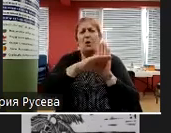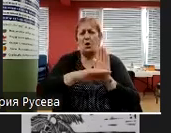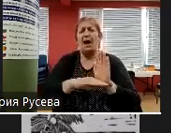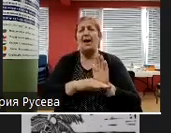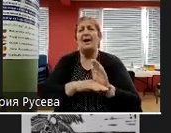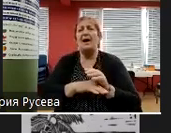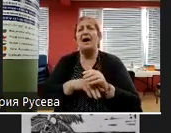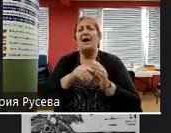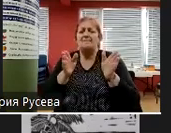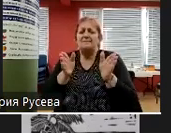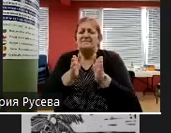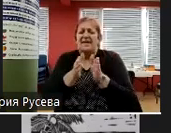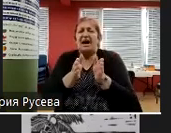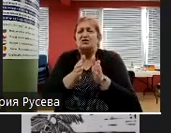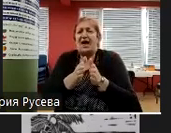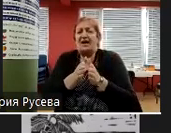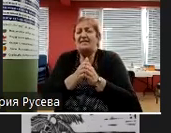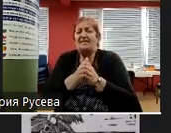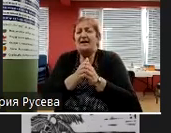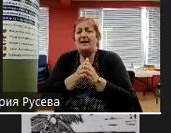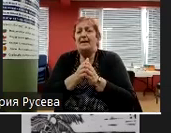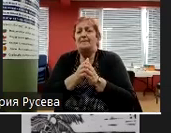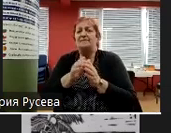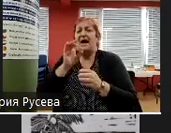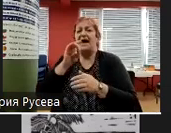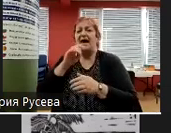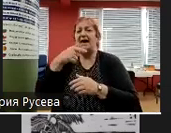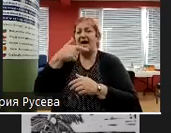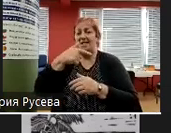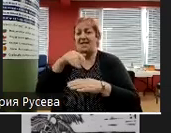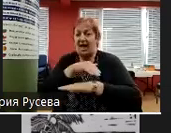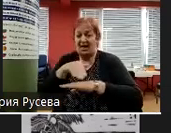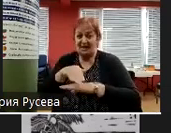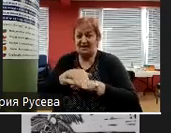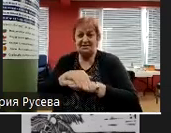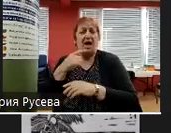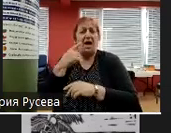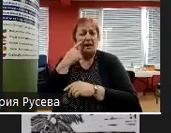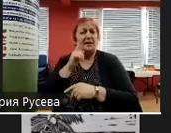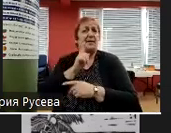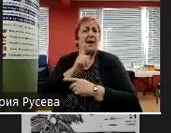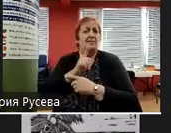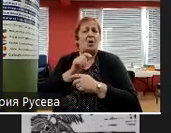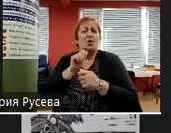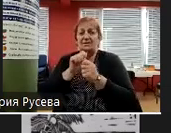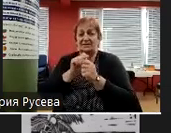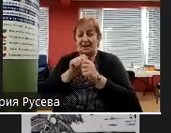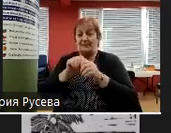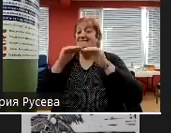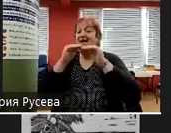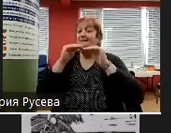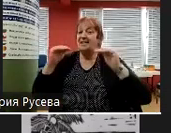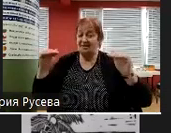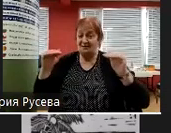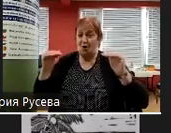за съкращаване на URL адреси, Bitly. Примерно може да създаде платформа,